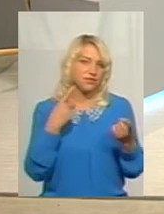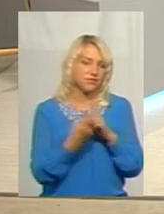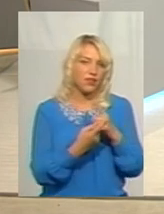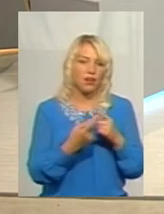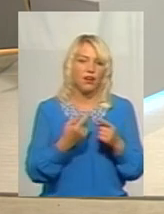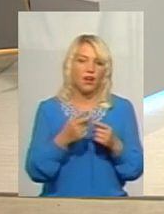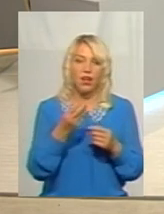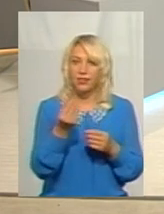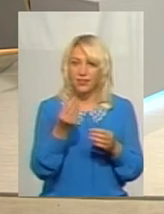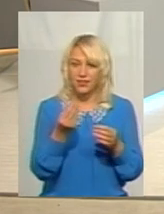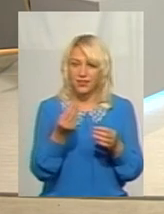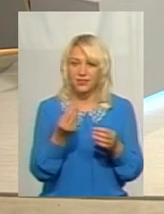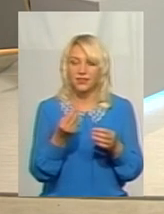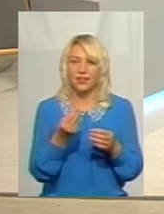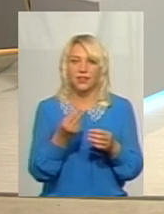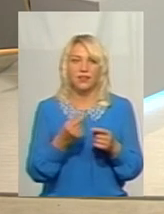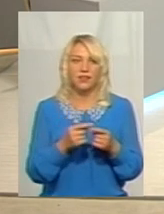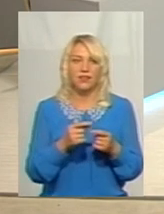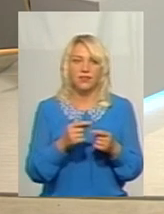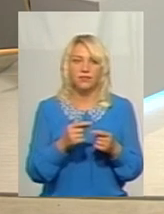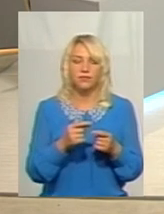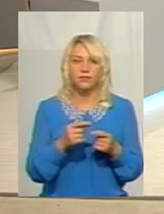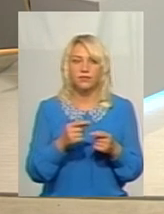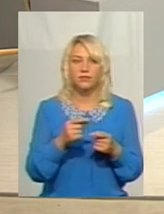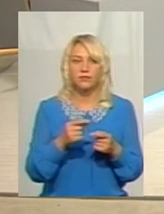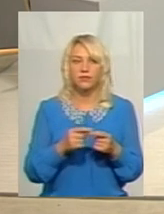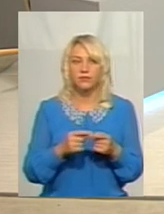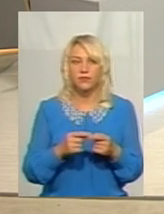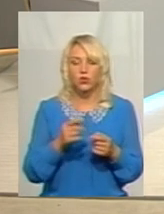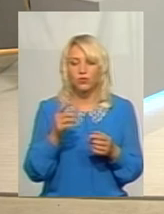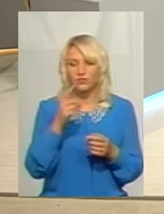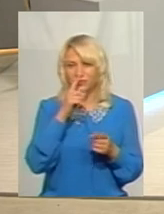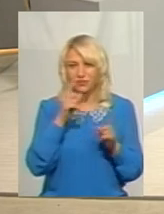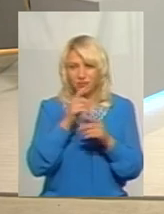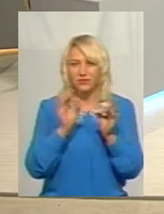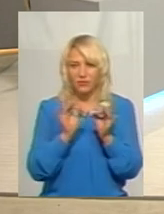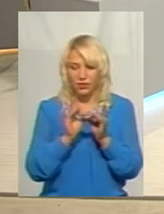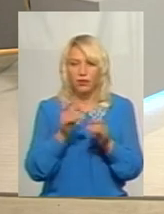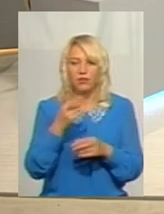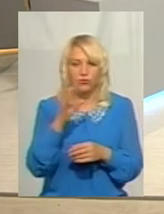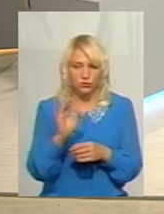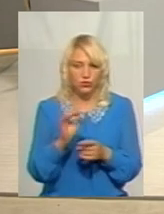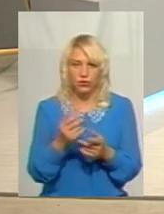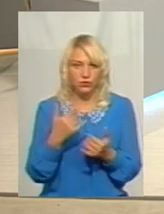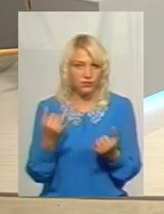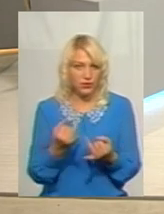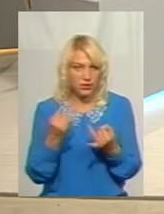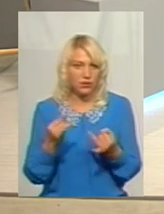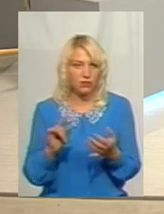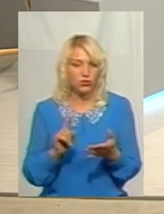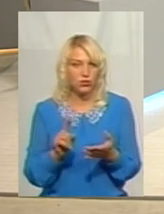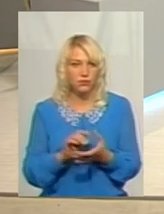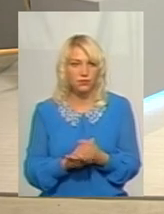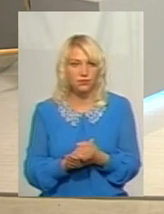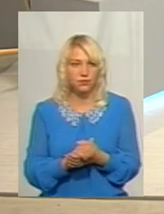Сума невелика, але за цілий день рентген робить немаленька кількість людей. От цікаво, так,